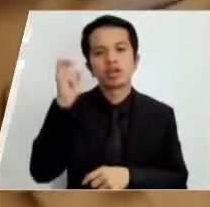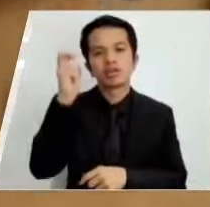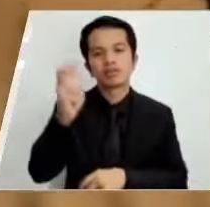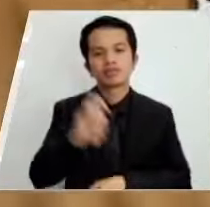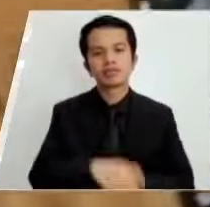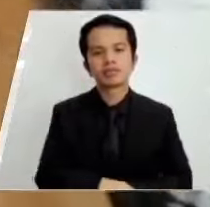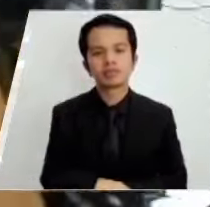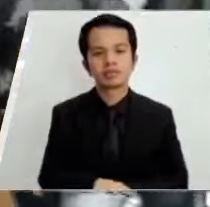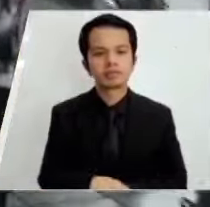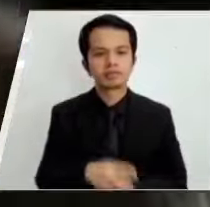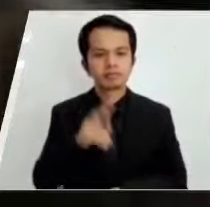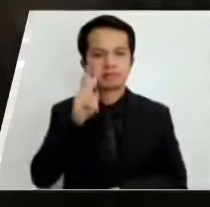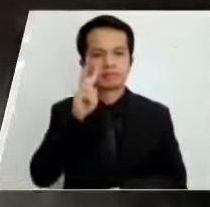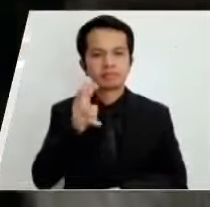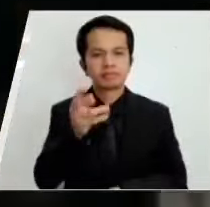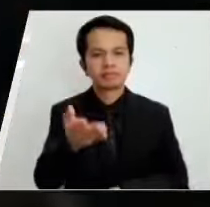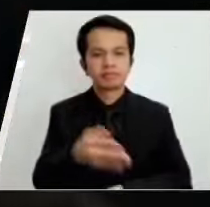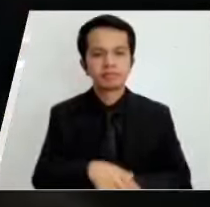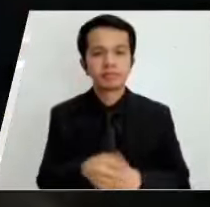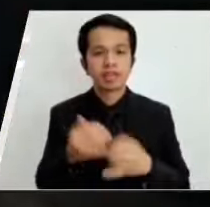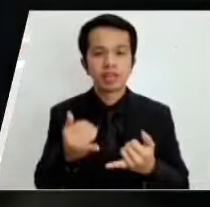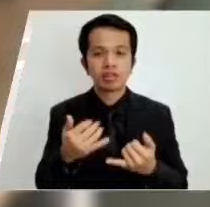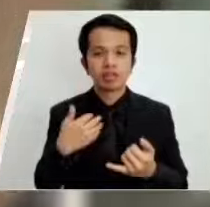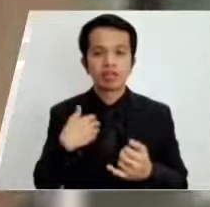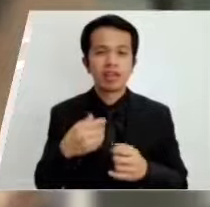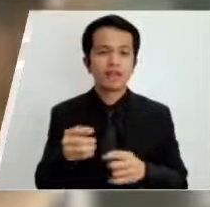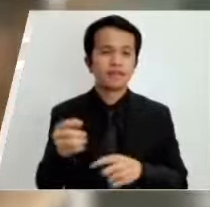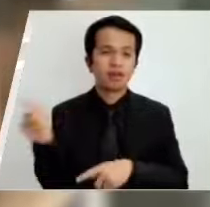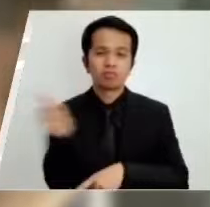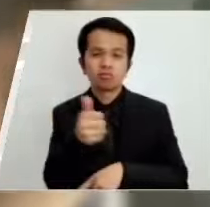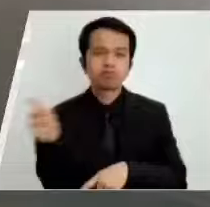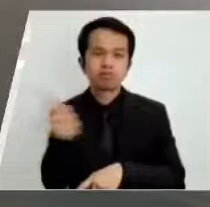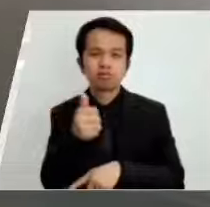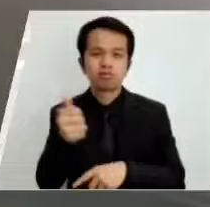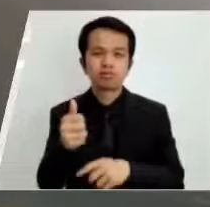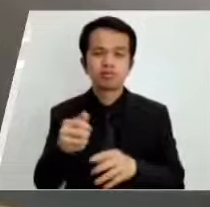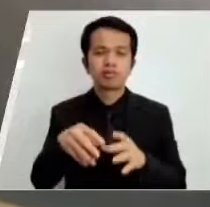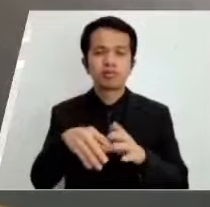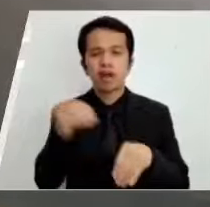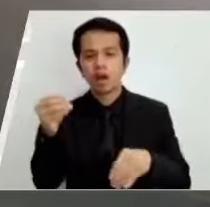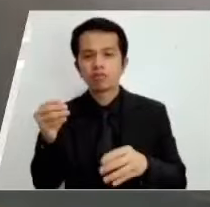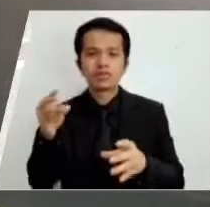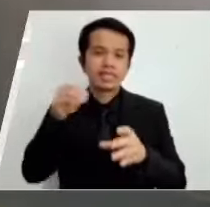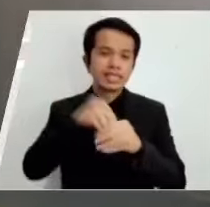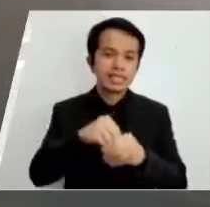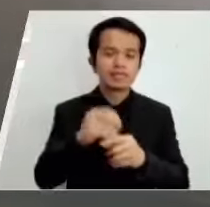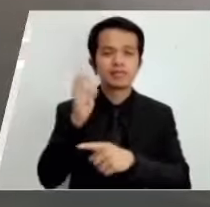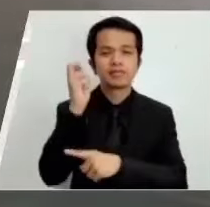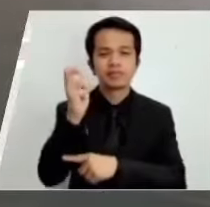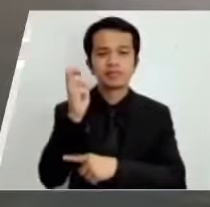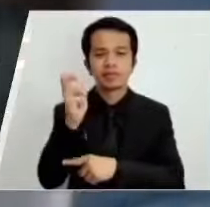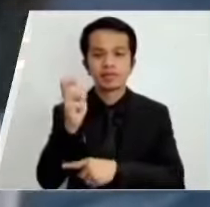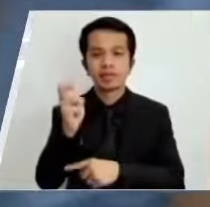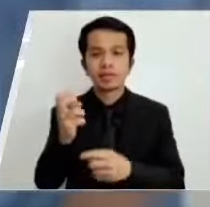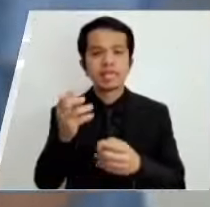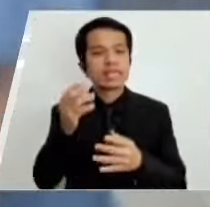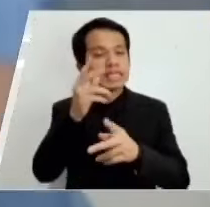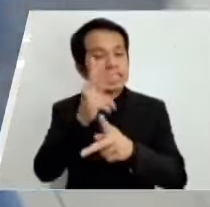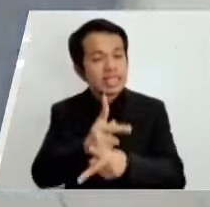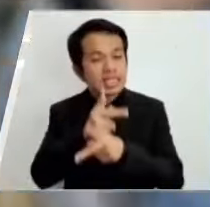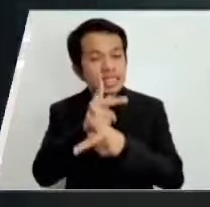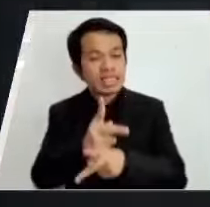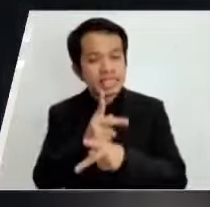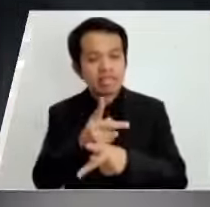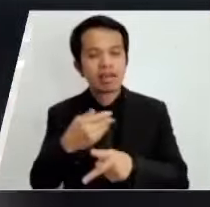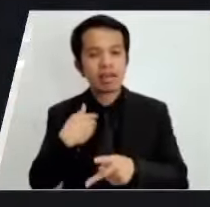Sa gitna ng mga nagmamadaling pagsakay at pagbaba ng mga pasahero ng LRT, ingat sa mga nagmamadali ring